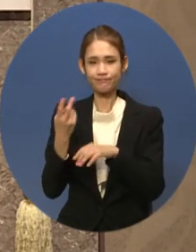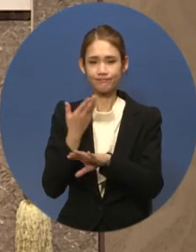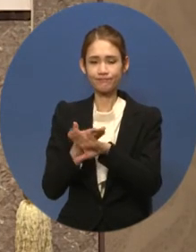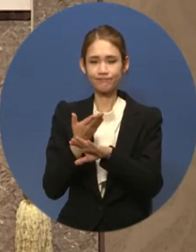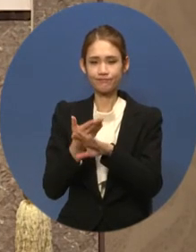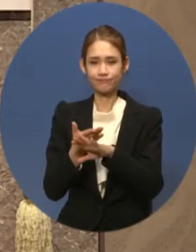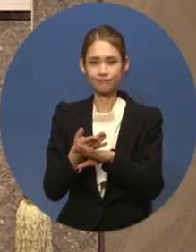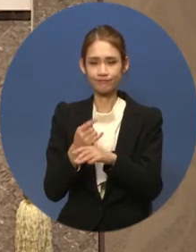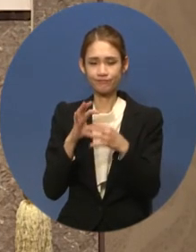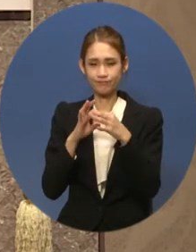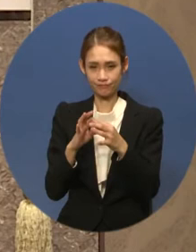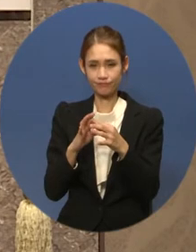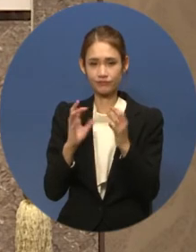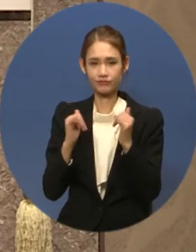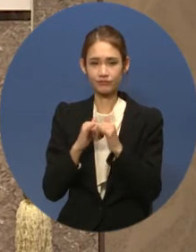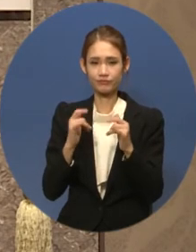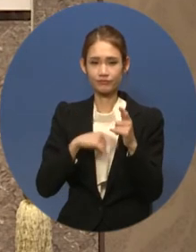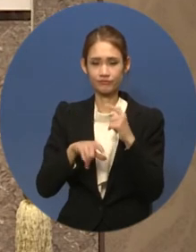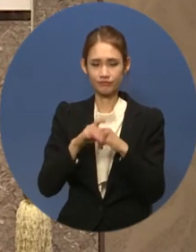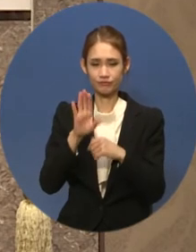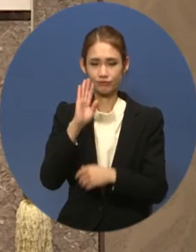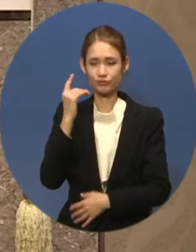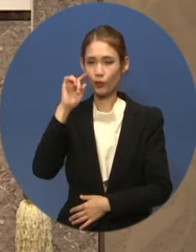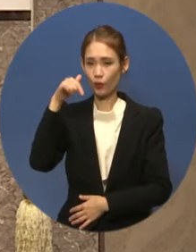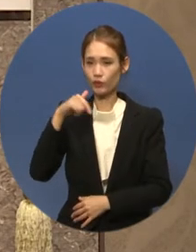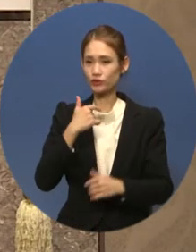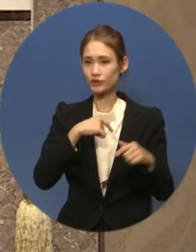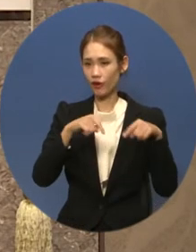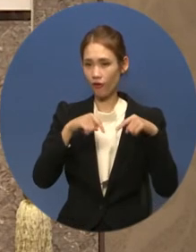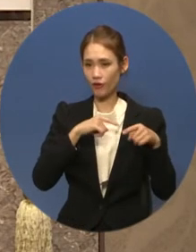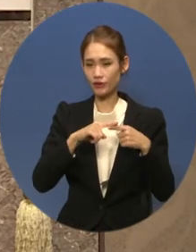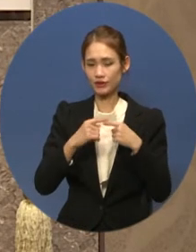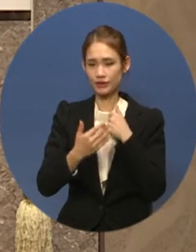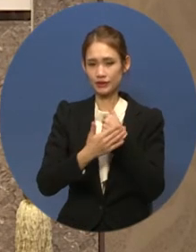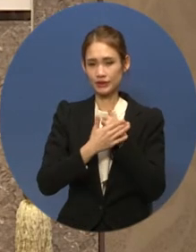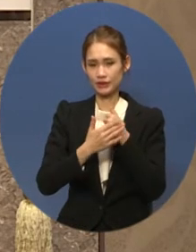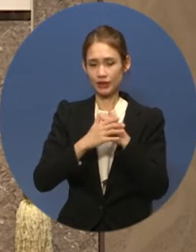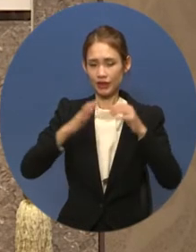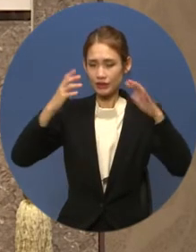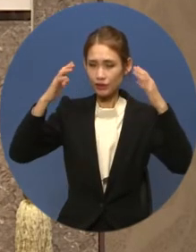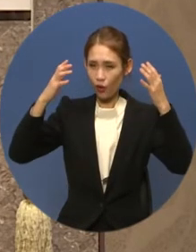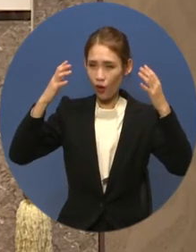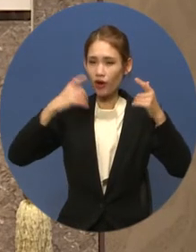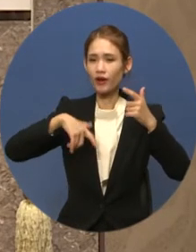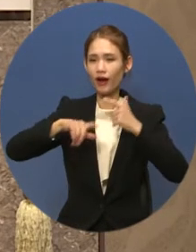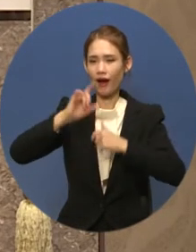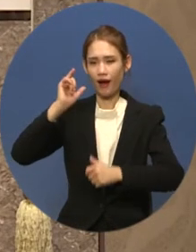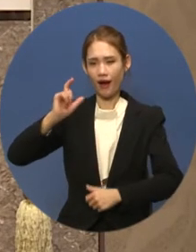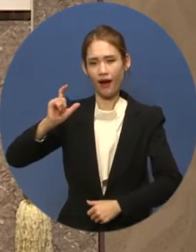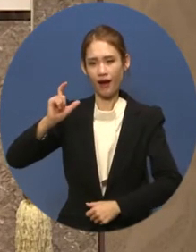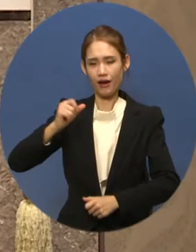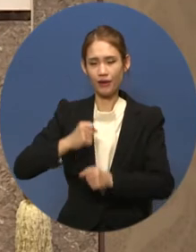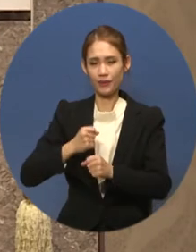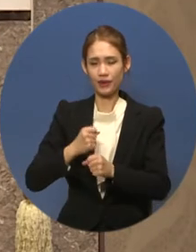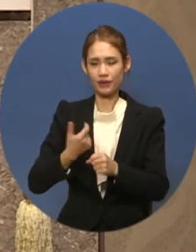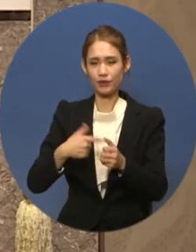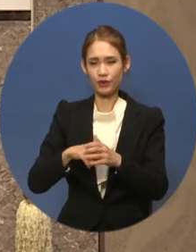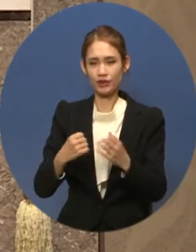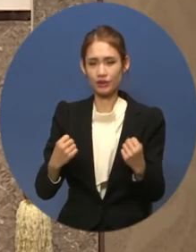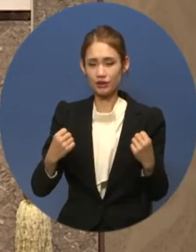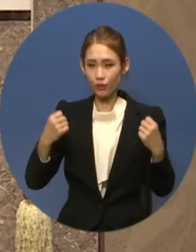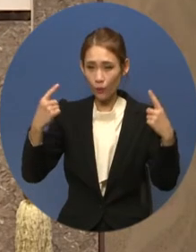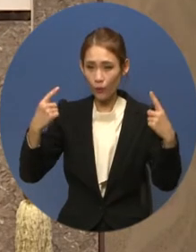그런 것을 통해서 시민들이 모은 정책에 대한 지지와 응원이 더 강해질 수 있는 또 그런 계기가